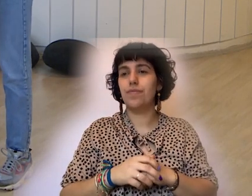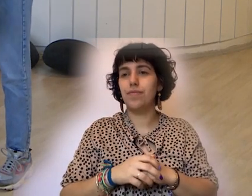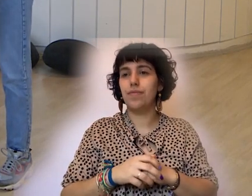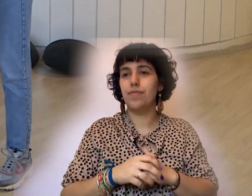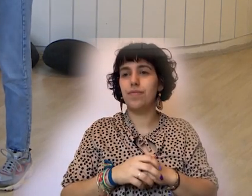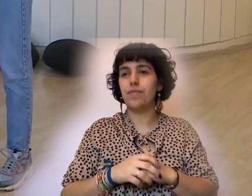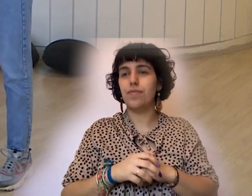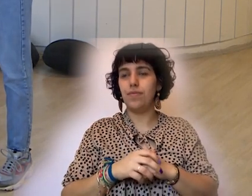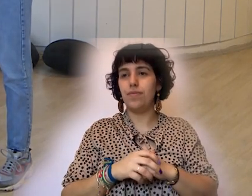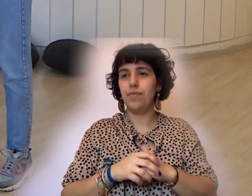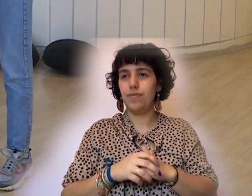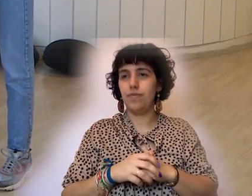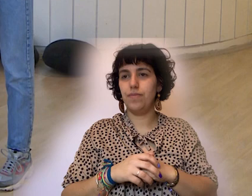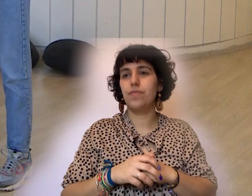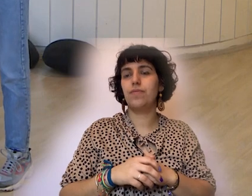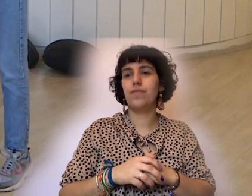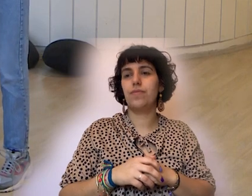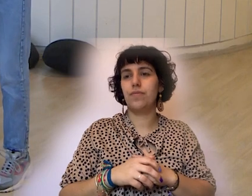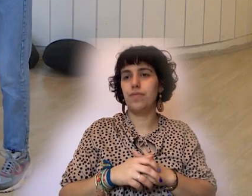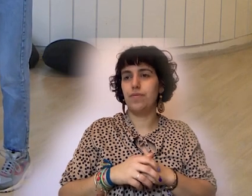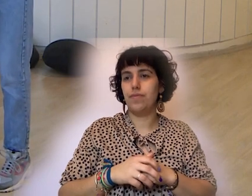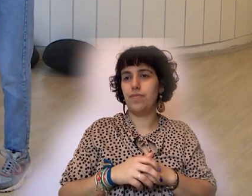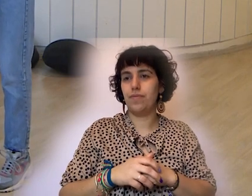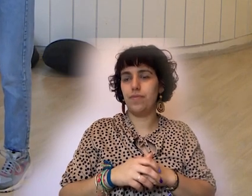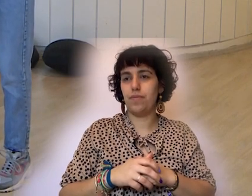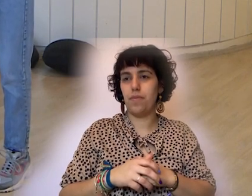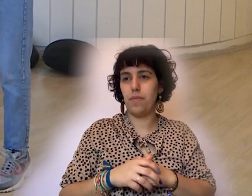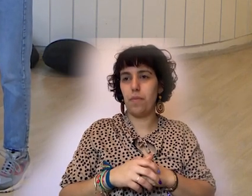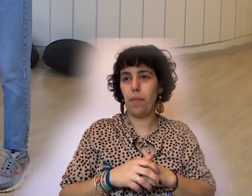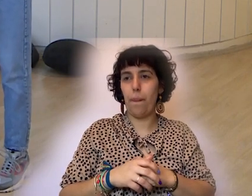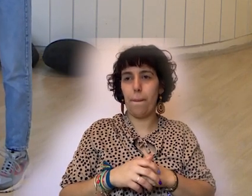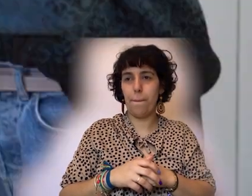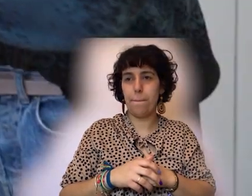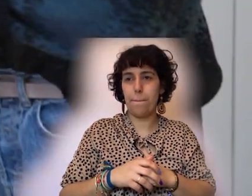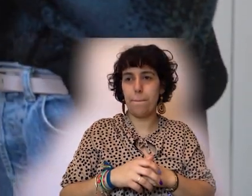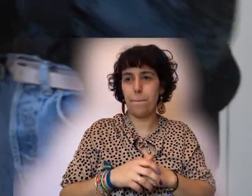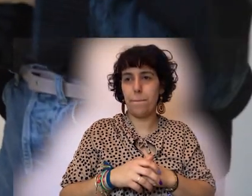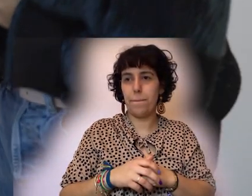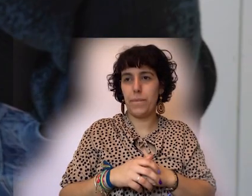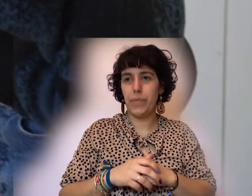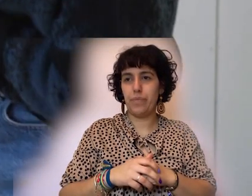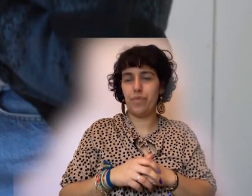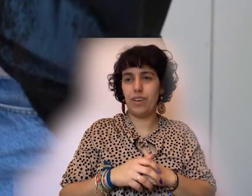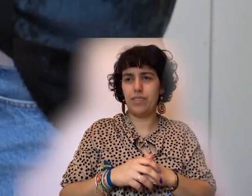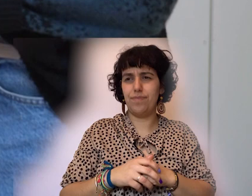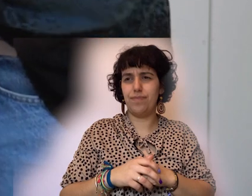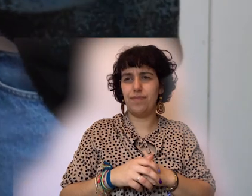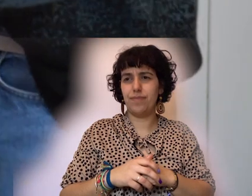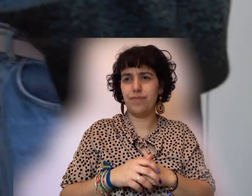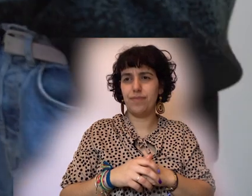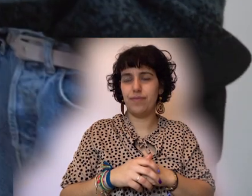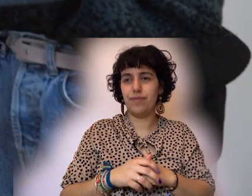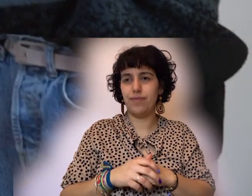ellerini tuttu birşeyde ve Kollarımı tutup beni sıktığı sardı bir sırada bu karnına doğru dirsek vuruşu